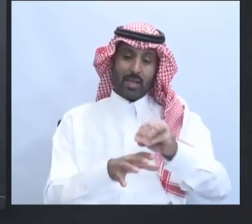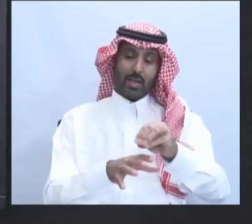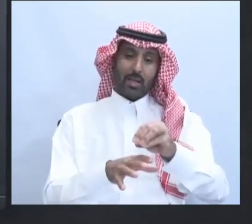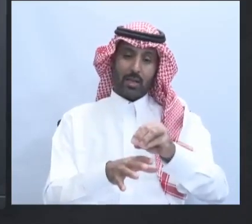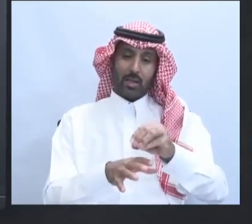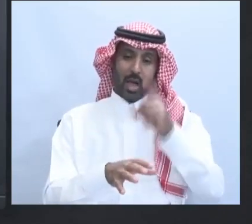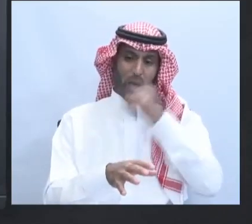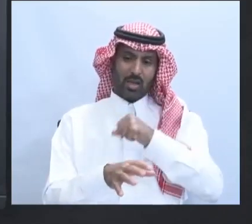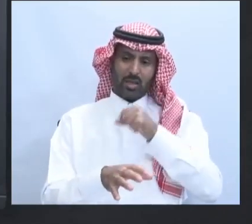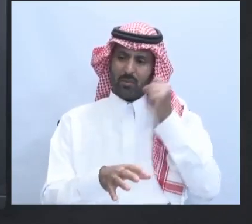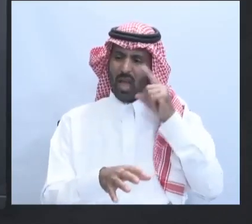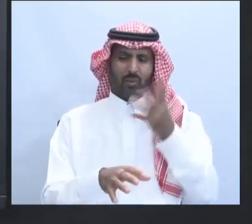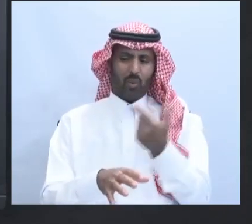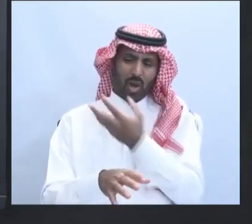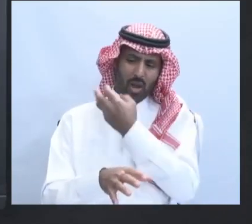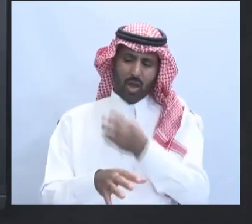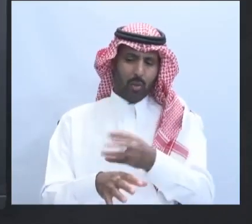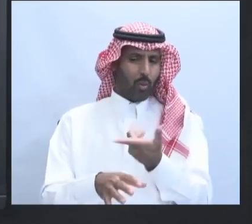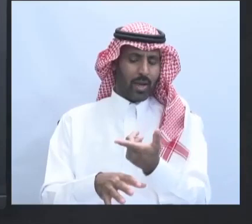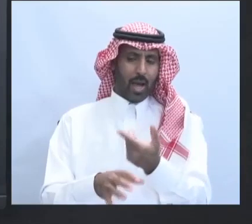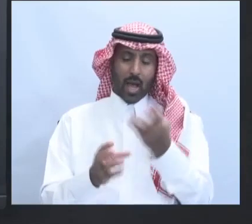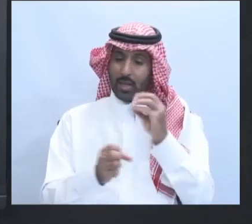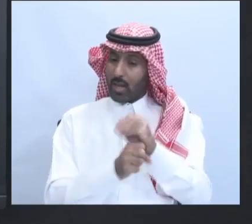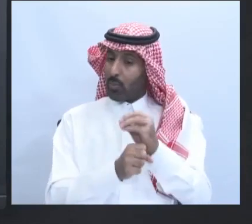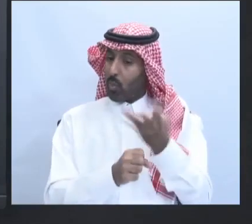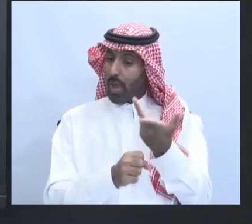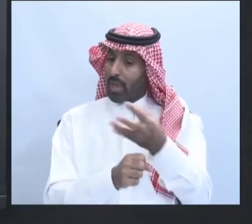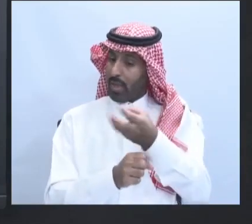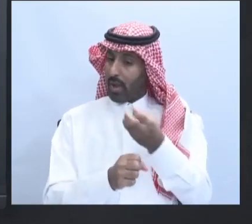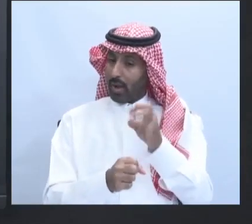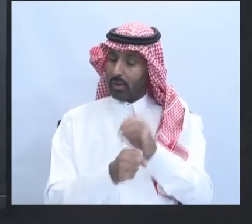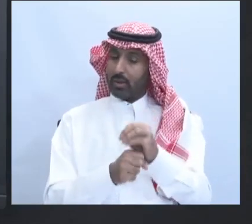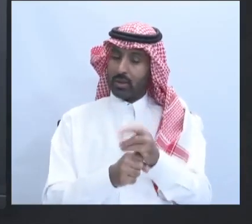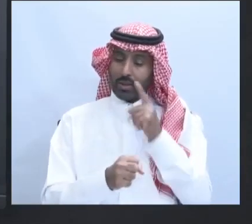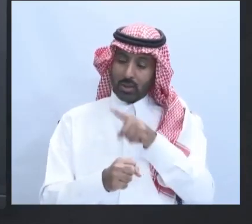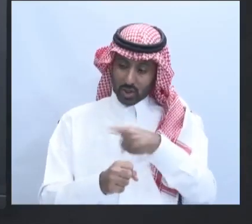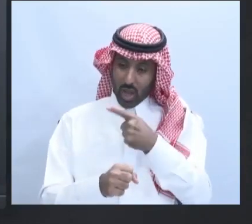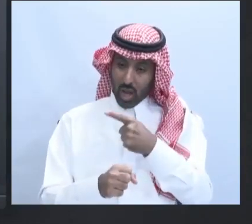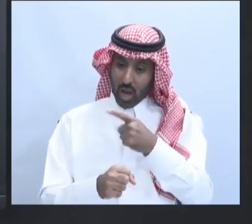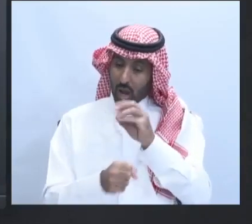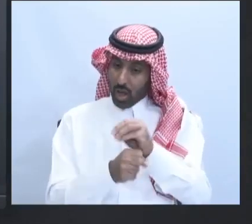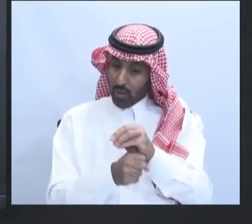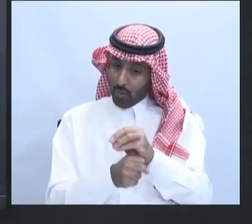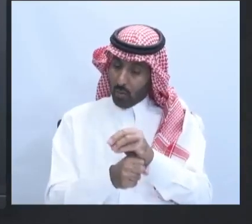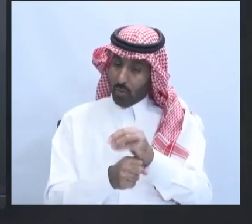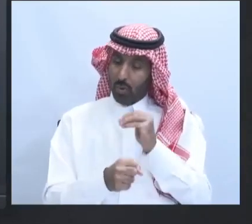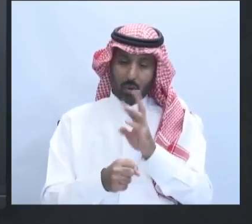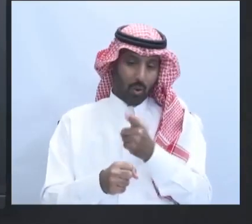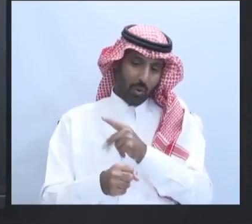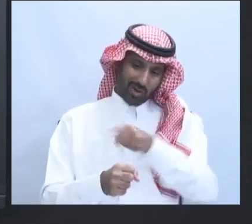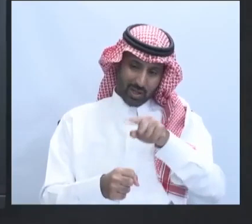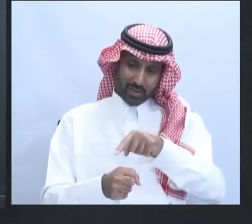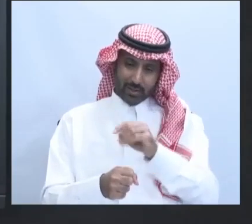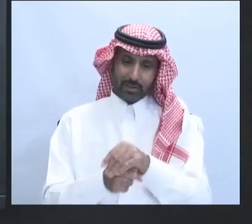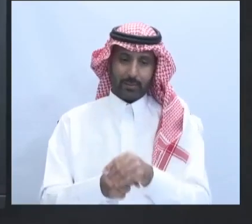ويلزم معرفه الاسناد لان الاسناد في غايه الاهميه يكشف لنا صحه هذا الخبر او عدم